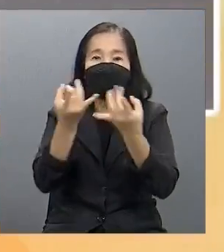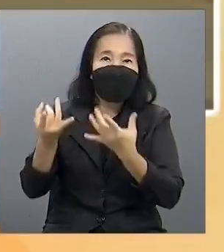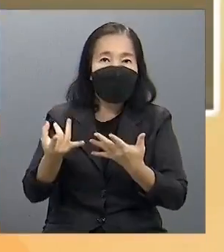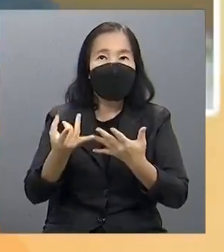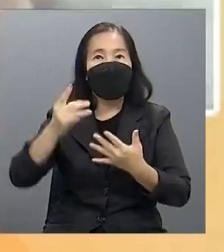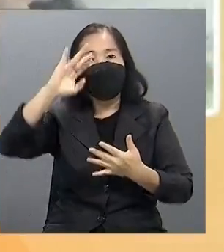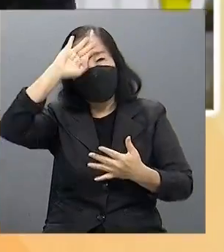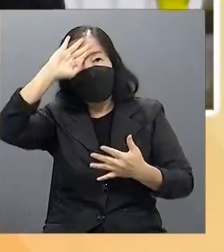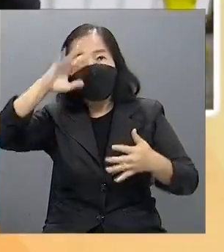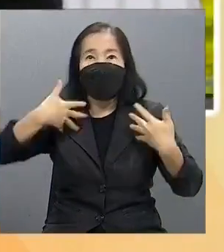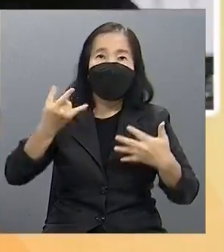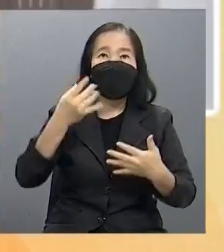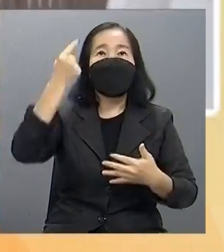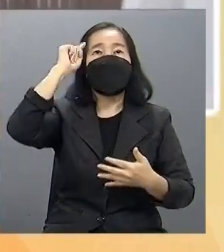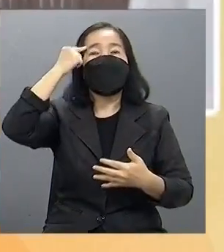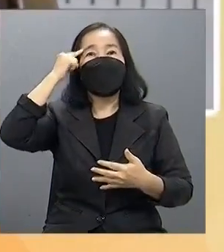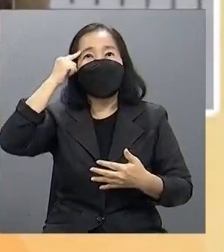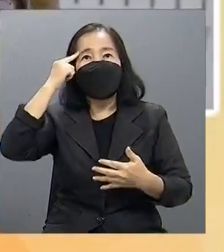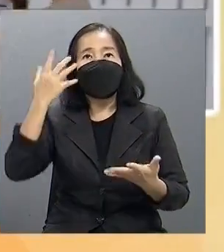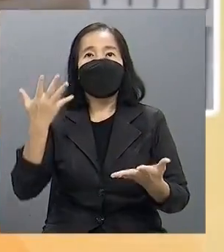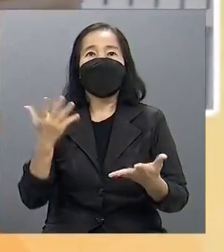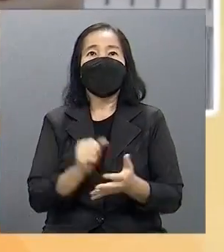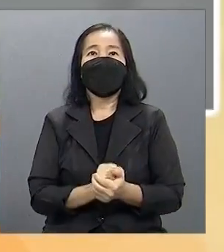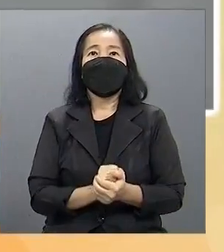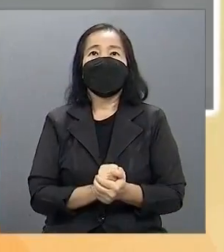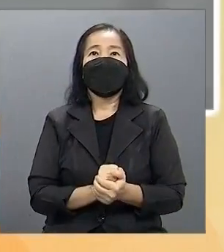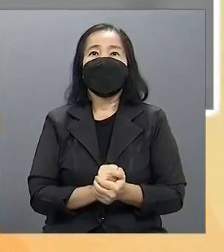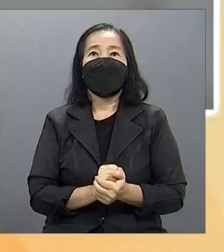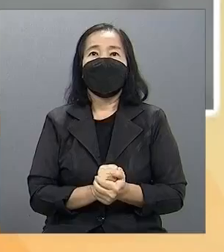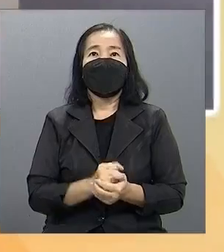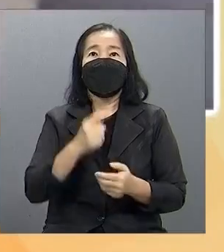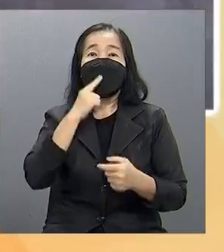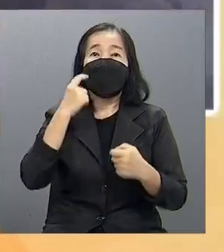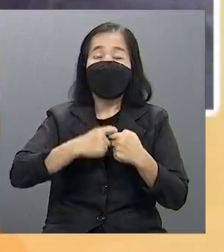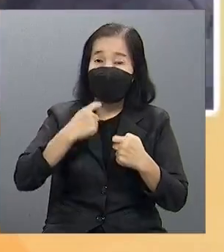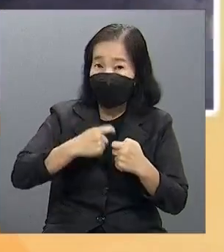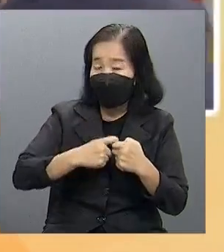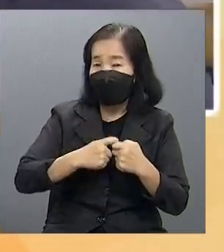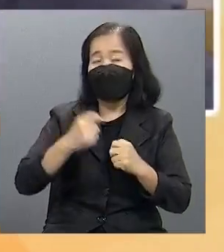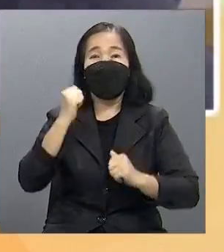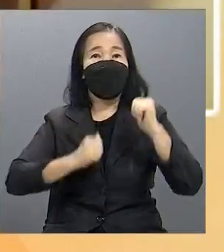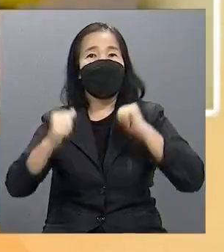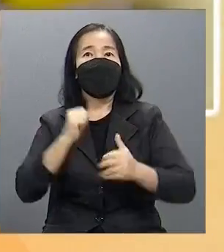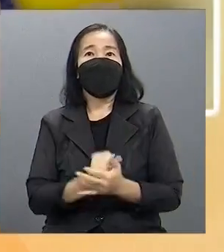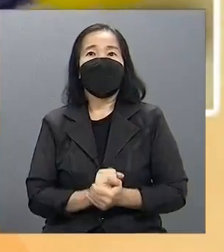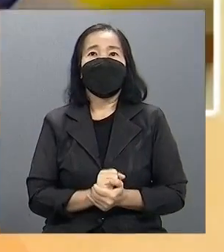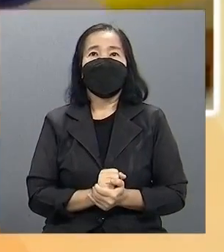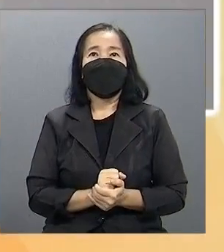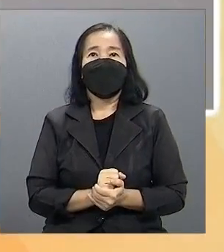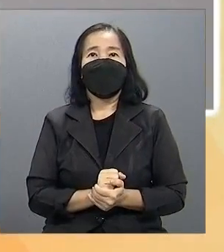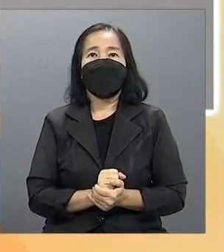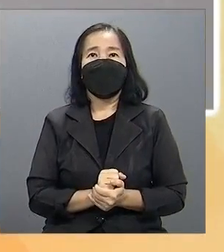นี้ยังไง ครับครับความยากของการเล่นบทนี้ครับนางดวงดาวคืออะไรครับ ถามอาดาวนะ อ าดาวฝากชีวิตไ